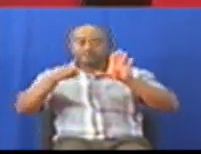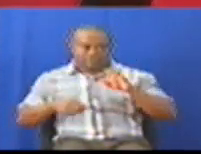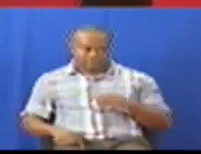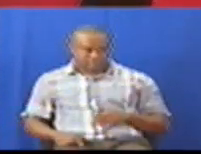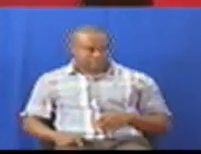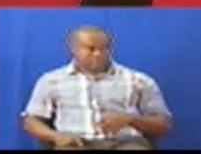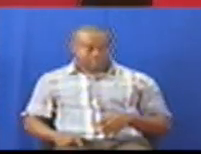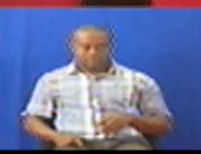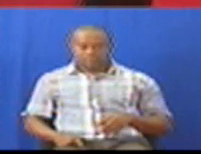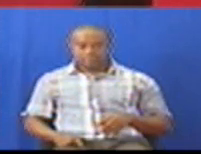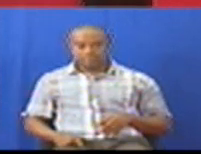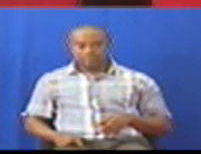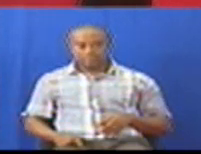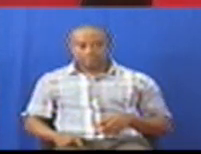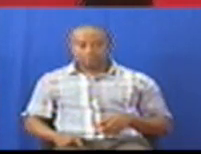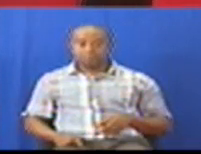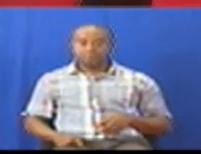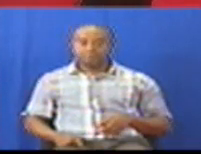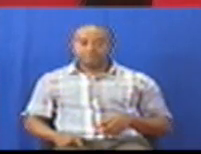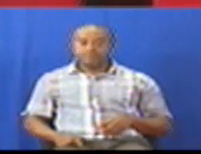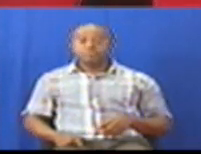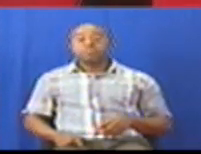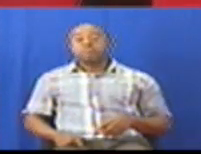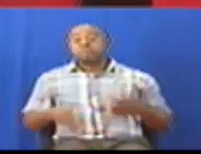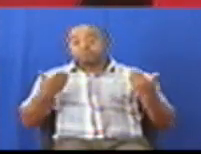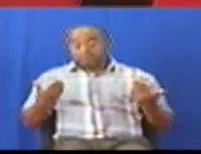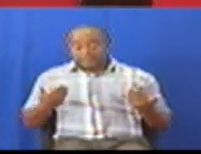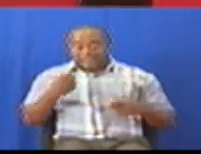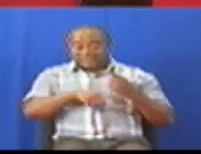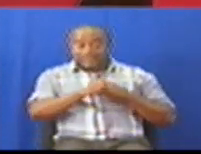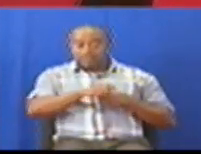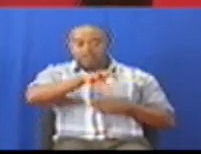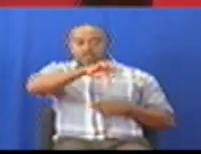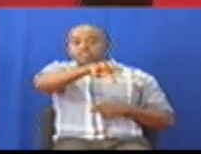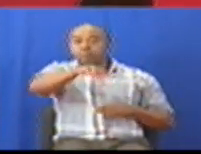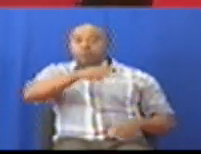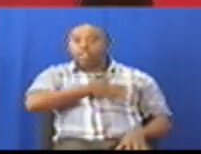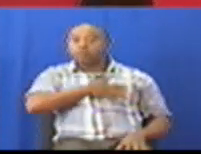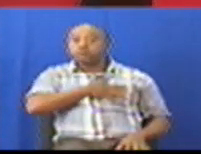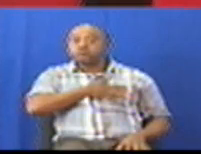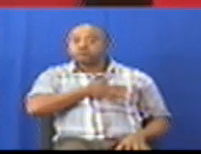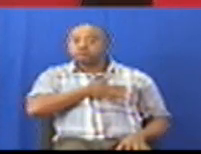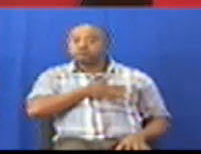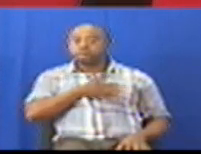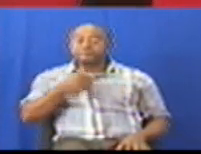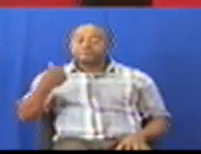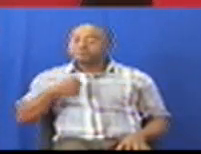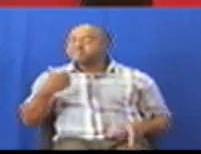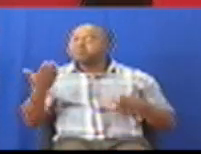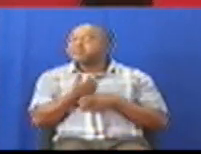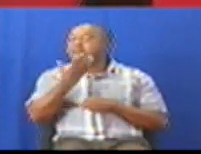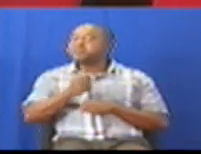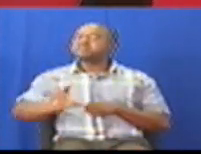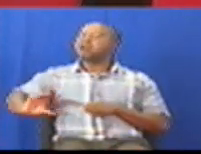Mheshimiwa, baada ya kusema hilo, niseme tu kwamba katika jimbo langu nimepata pesa za